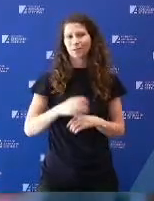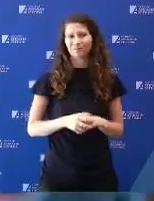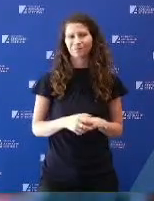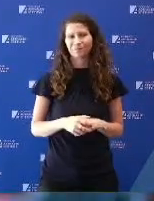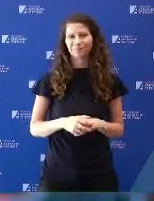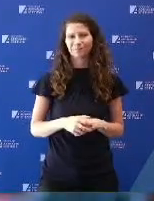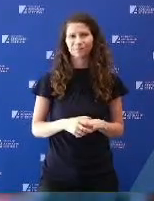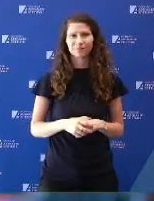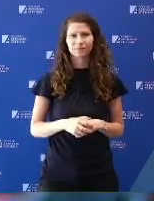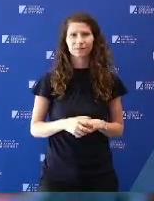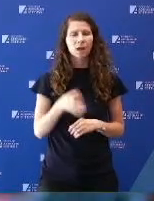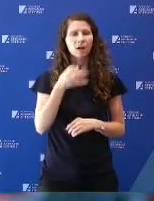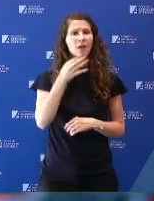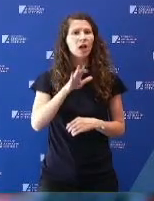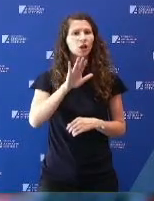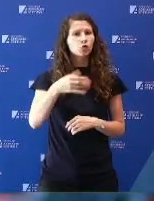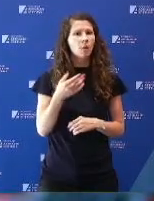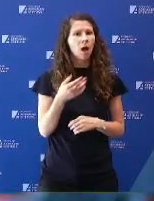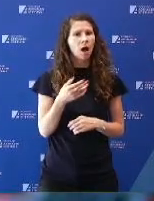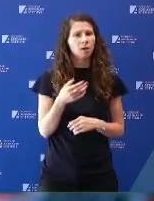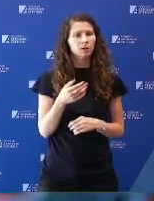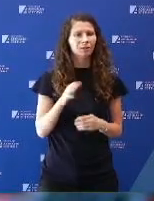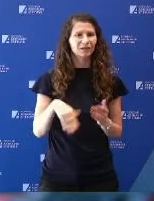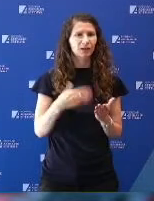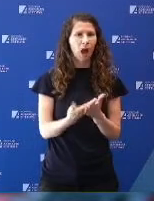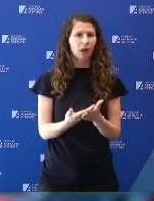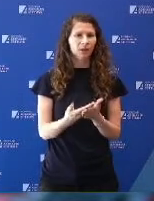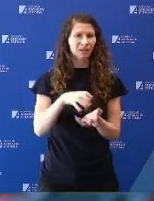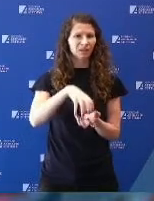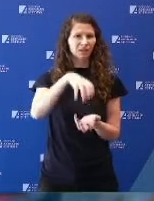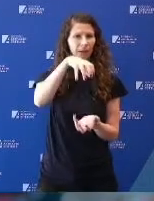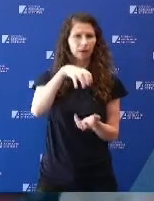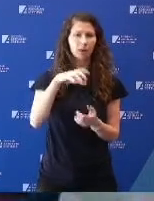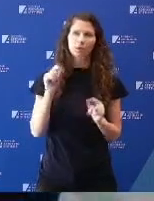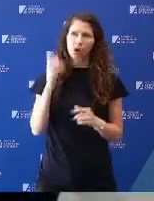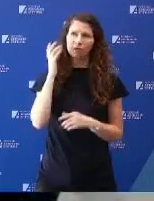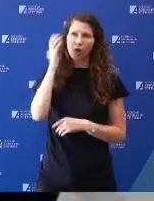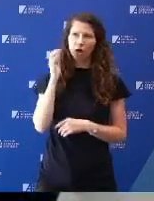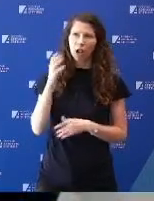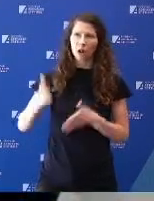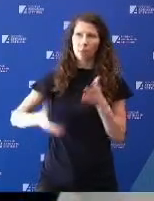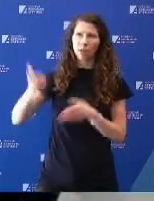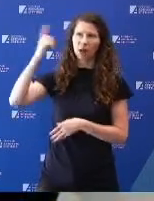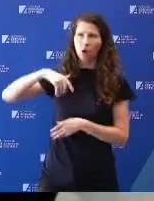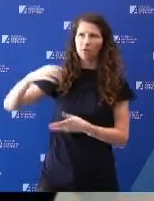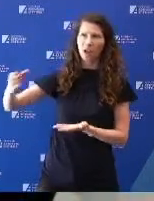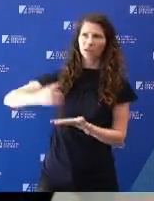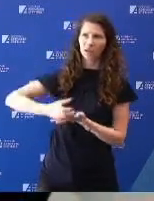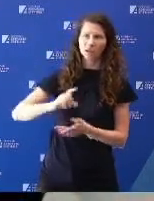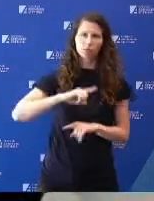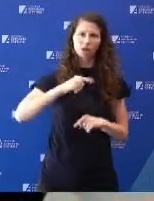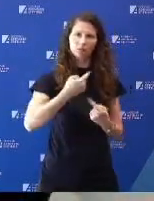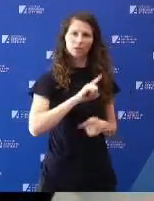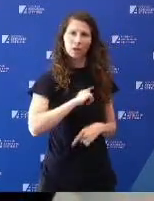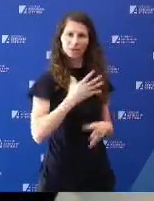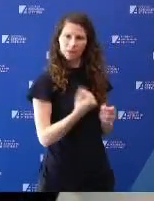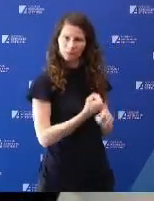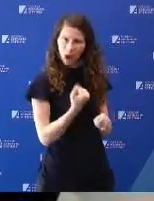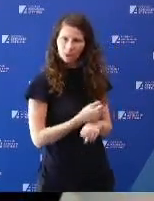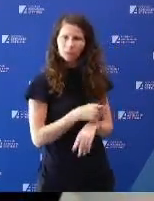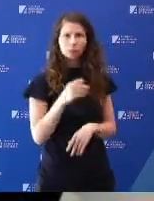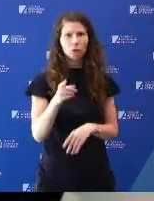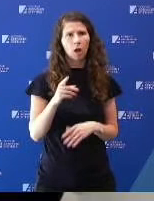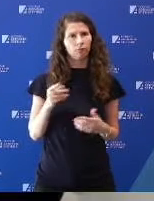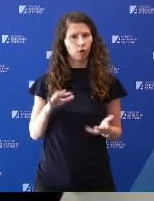eine Frage zu diesen Task Stacks. Wenn ich also ersetzt werde von einem Roboter, was mache ich dann? Nun, Sie sind doch mit Sicherheit gut